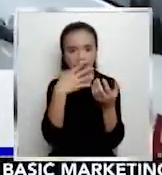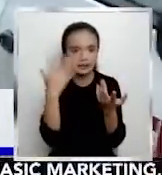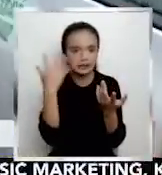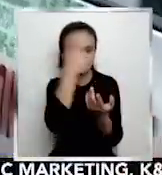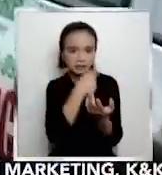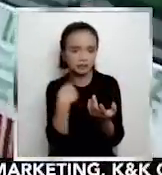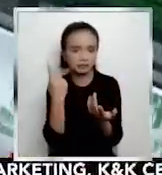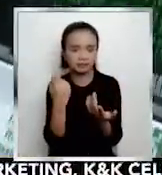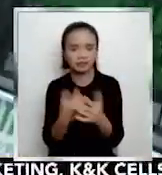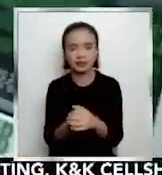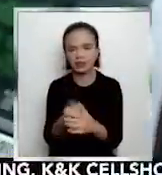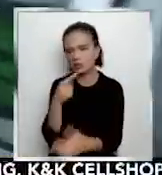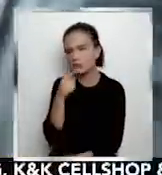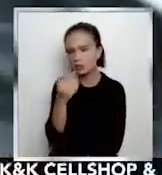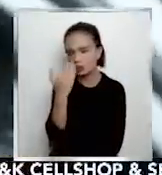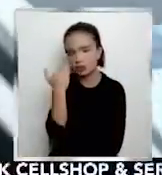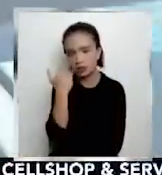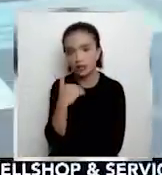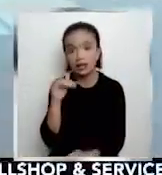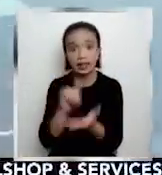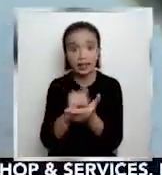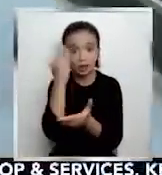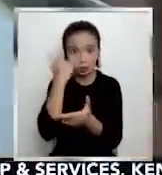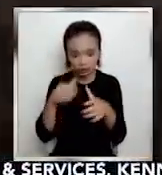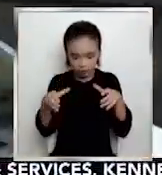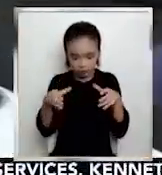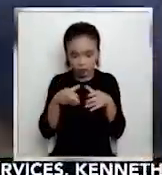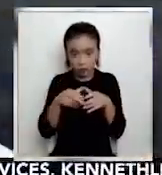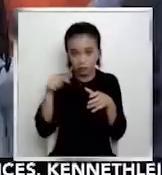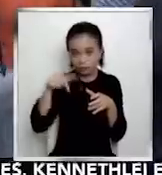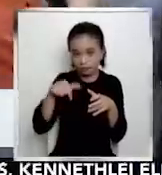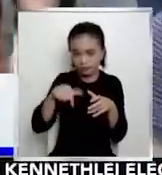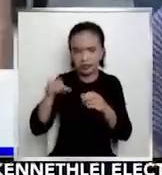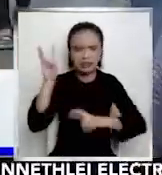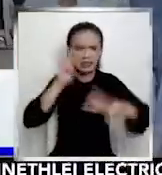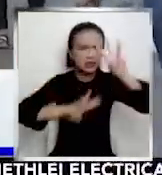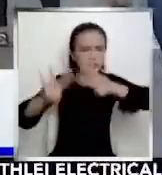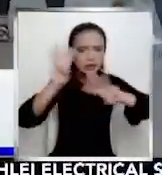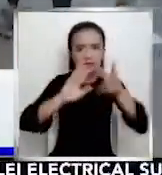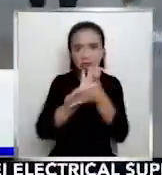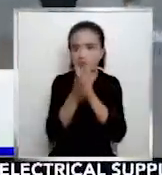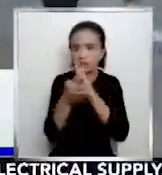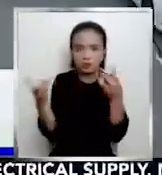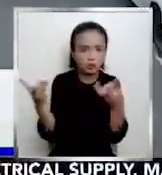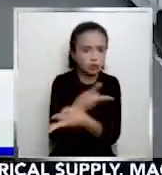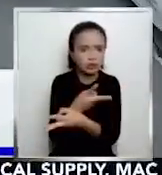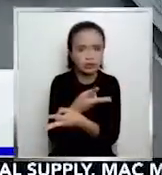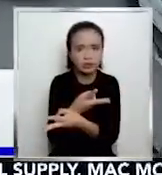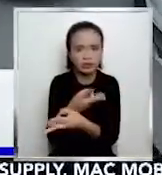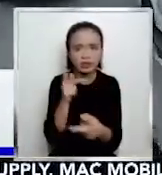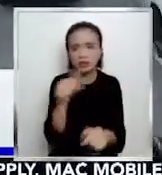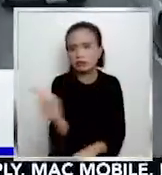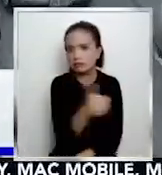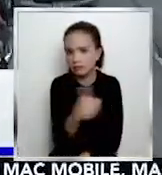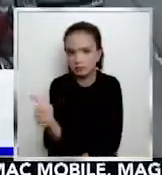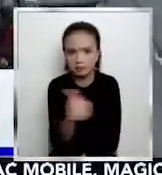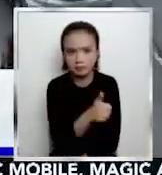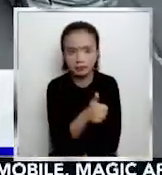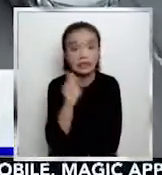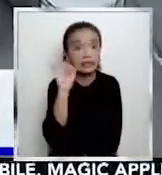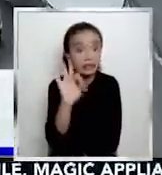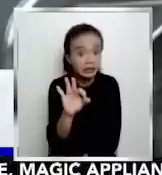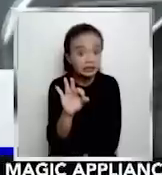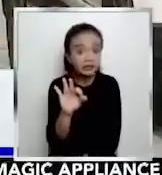supply. Kaya nababahala ang grupong The Passenger Forum na lalala pa ang krisis sa transportasyon. Yan ay kapag hindi na